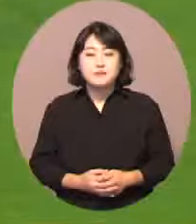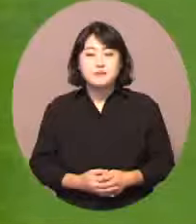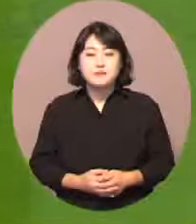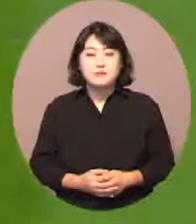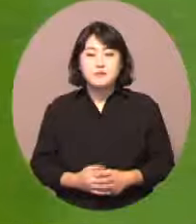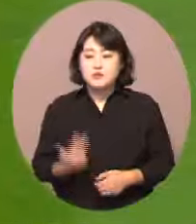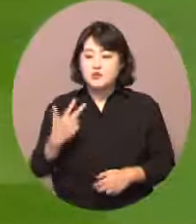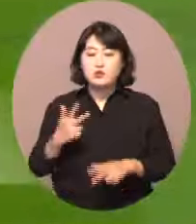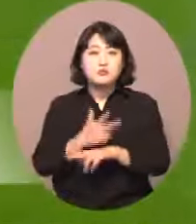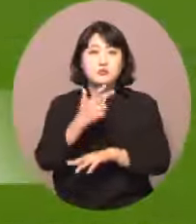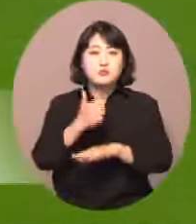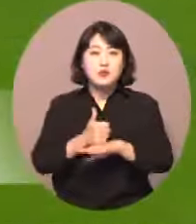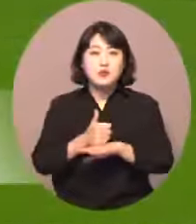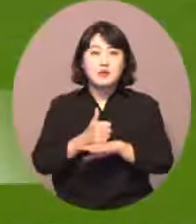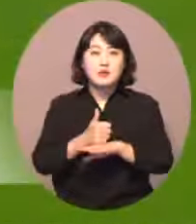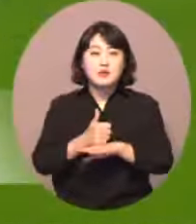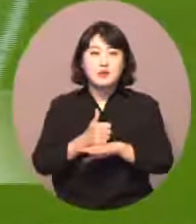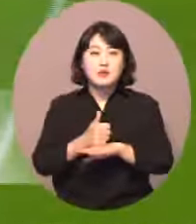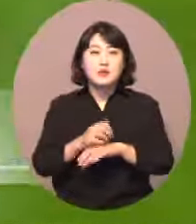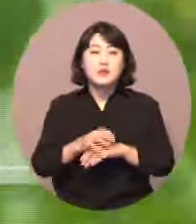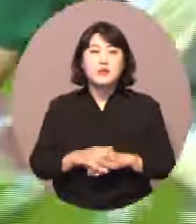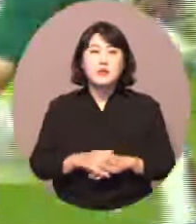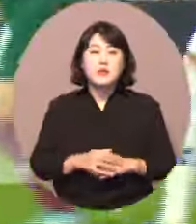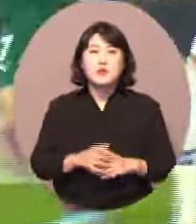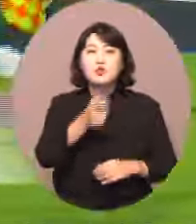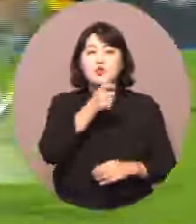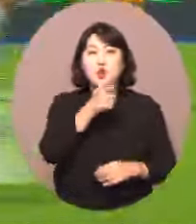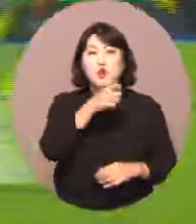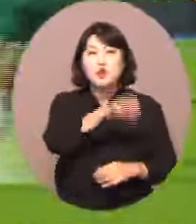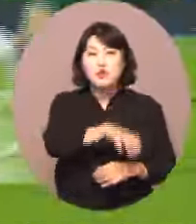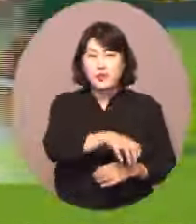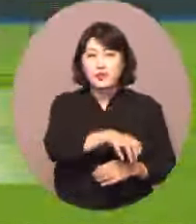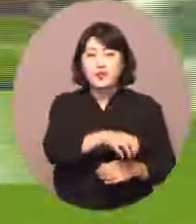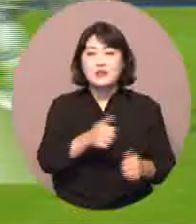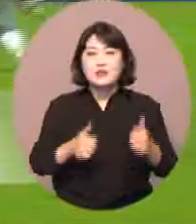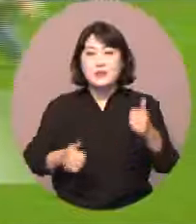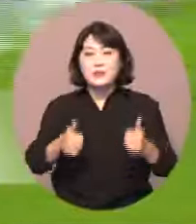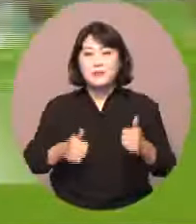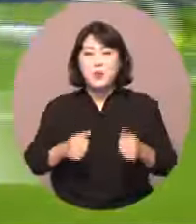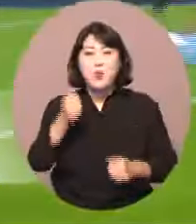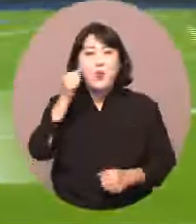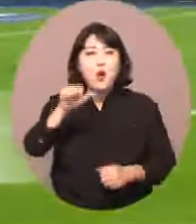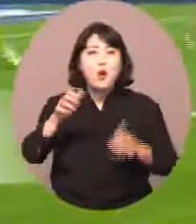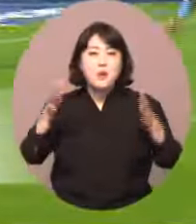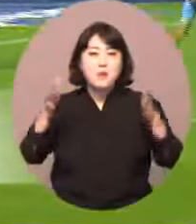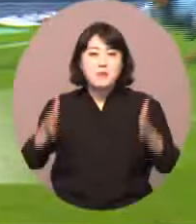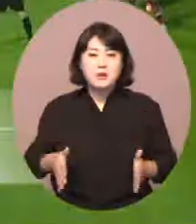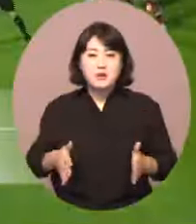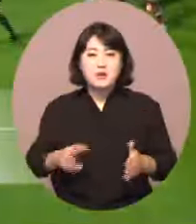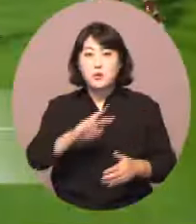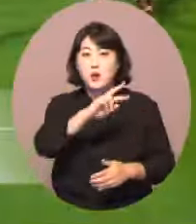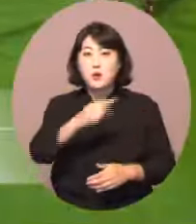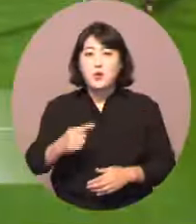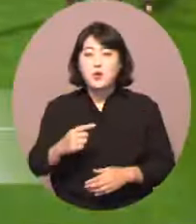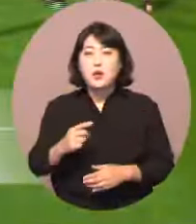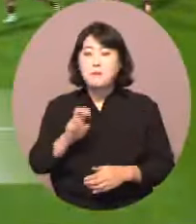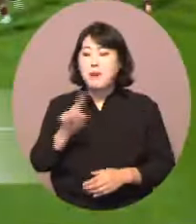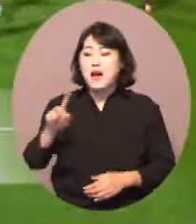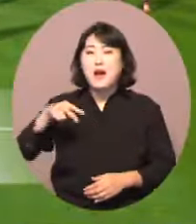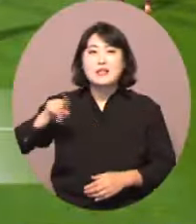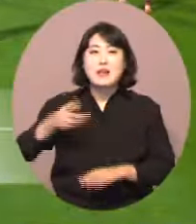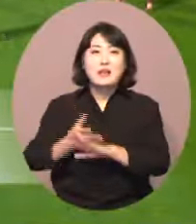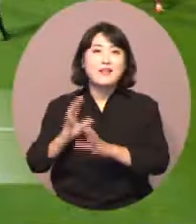지난 주말 K리그 1 26라운드 수원 FC와의 경기. 5개월 만에 대전으로 돌아온 외국인 선수